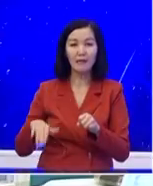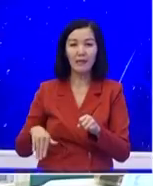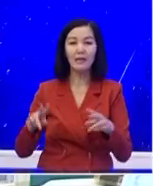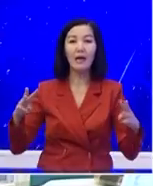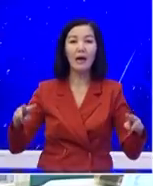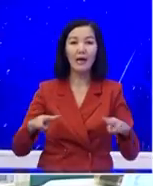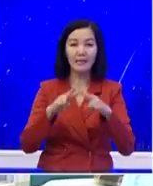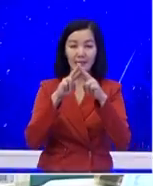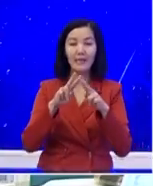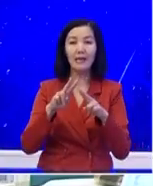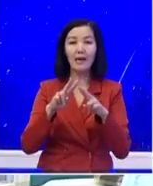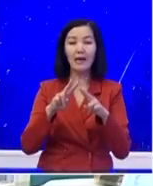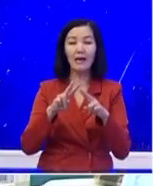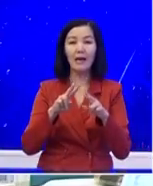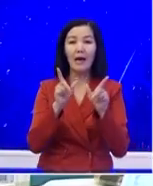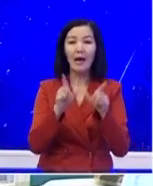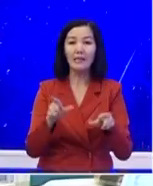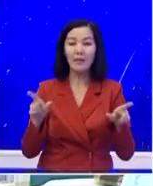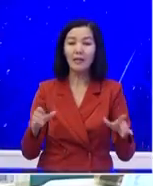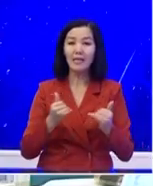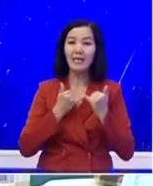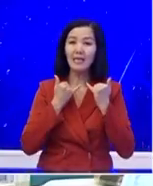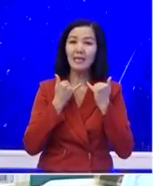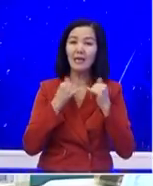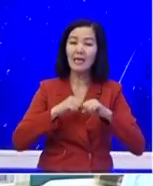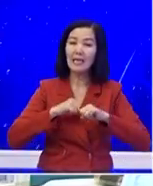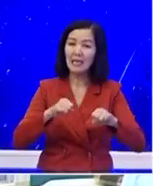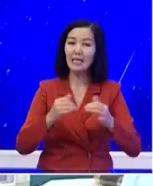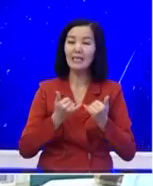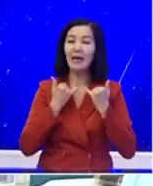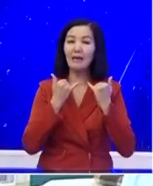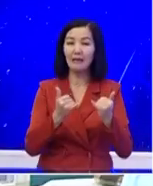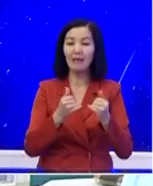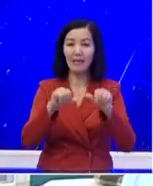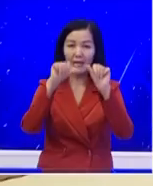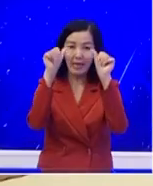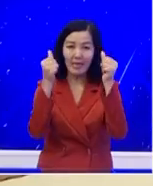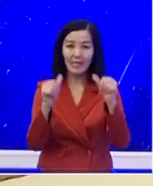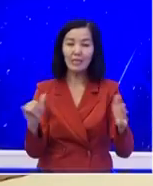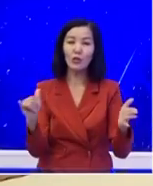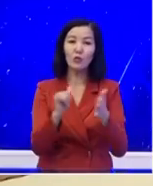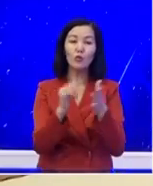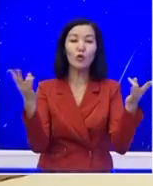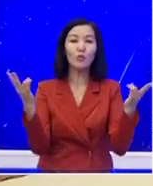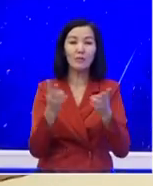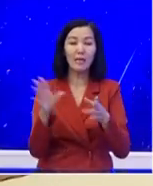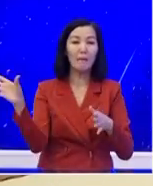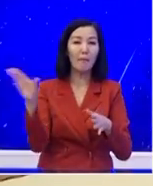елордамызда азаматтарымыздың ерлігіне арналған ескерткіш қоюымыз керек. Барша Қазақстан